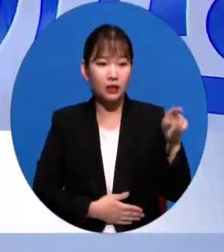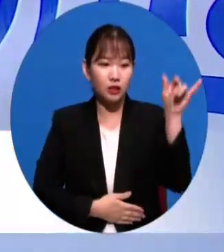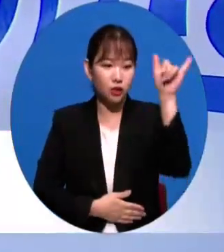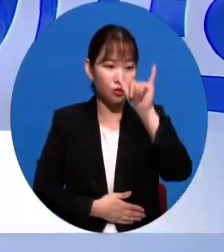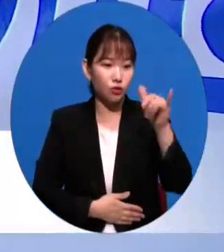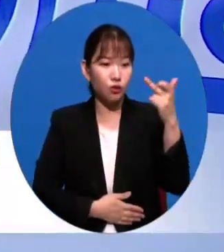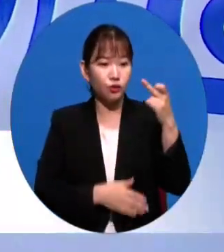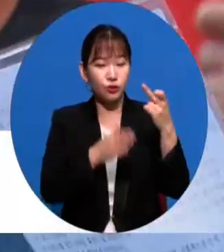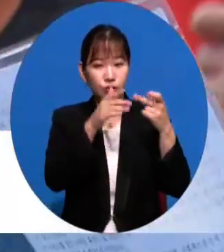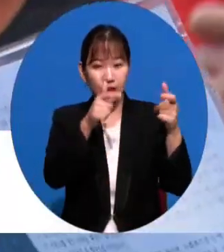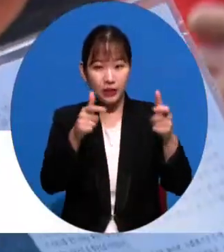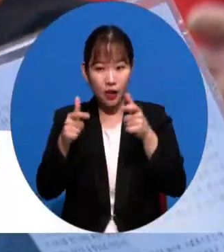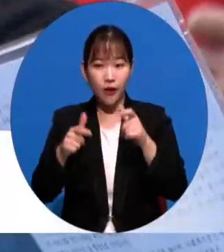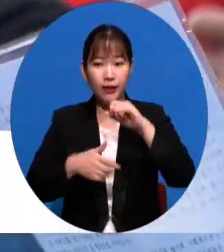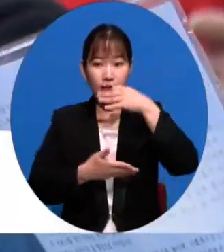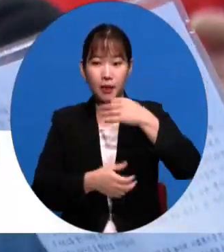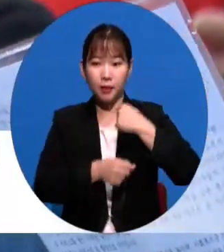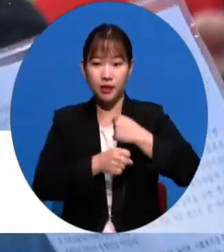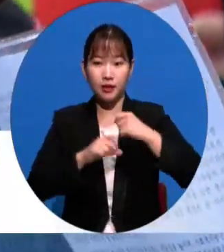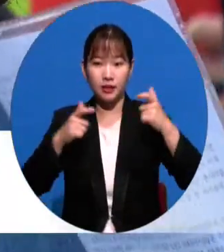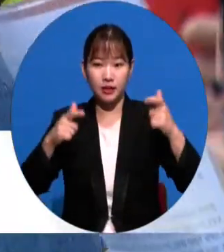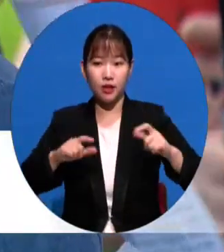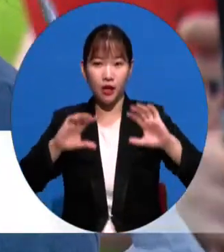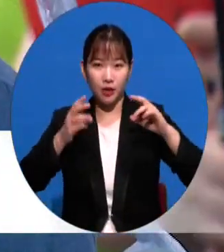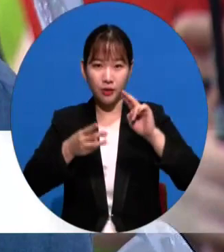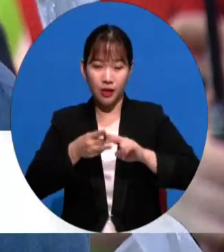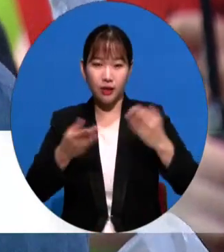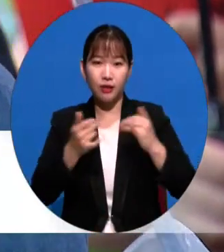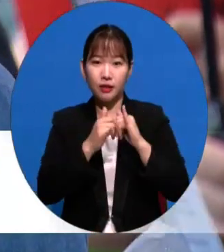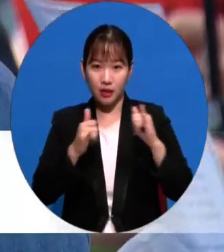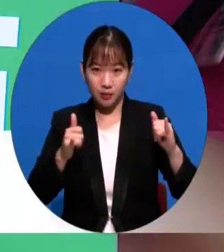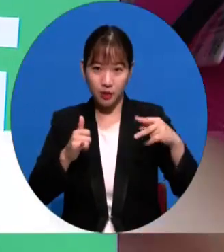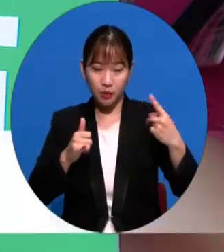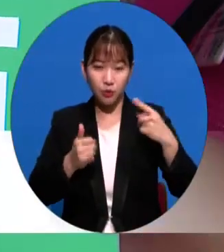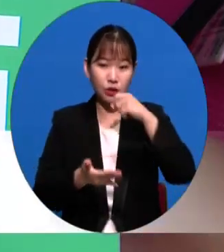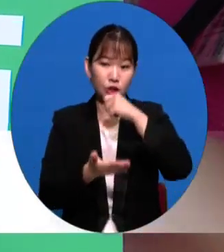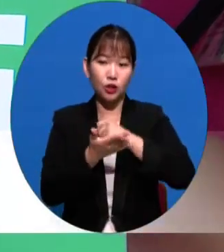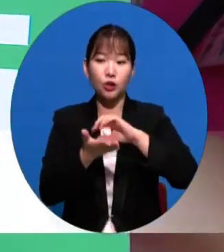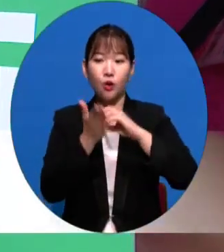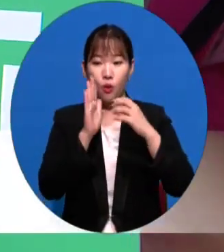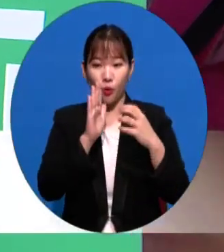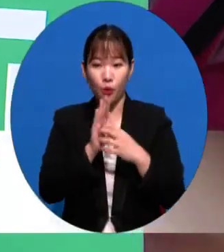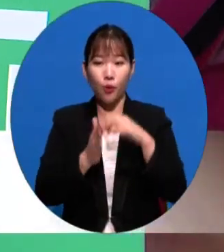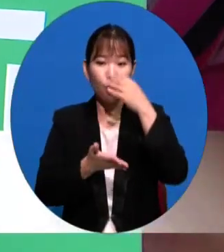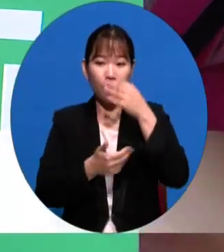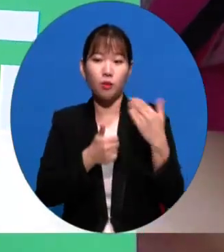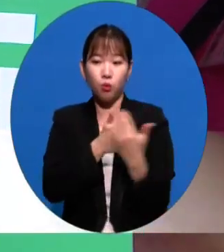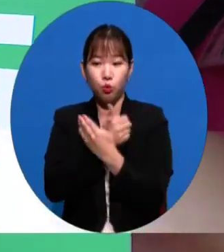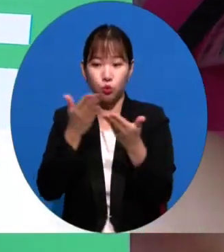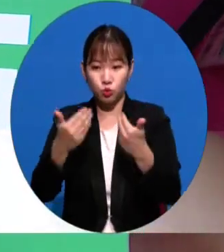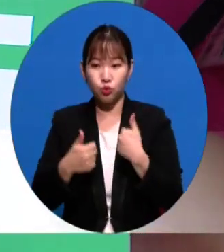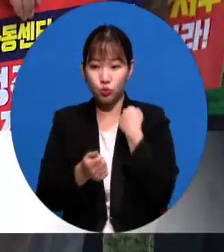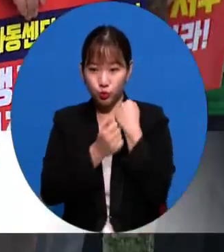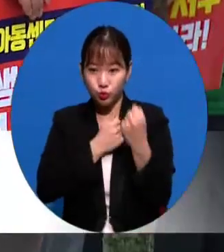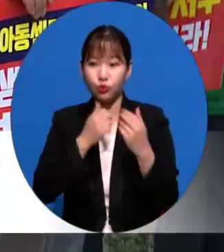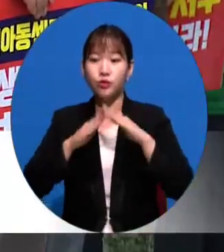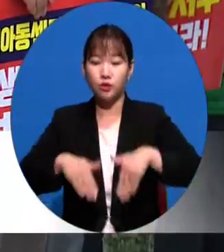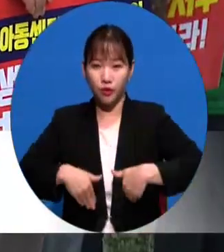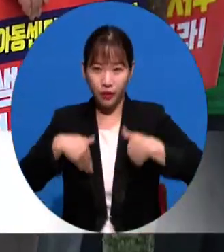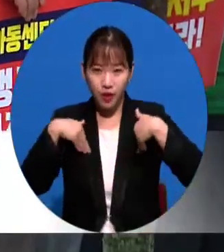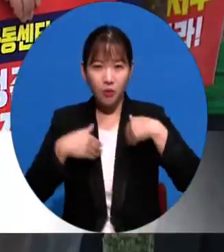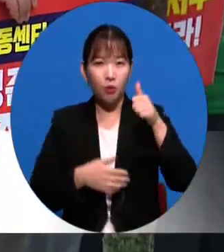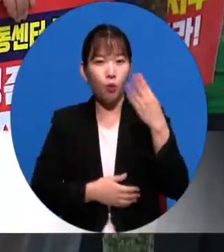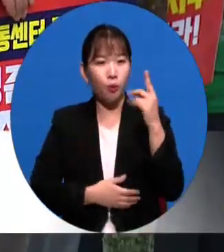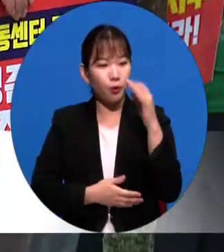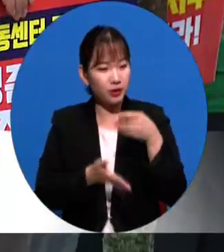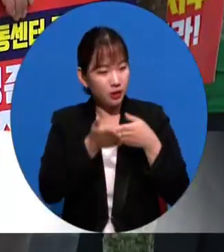12개 지자체는 예산을 편성해 지역 아동센터 종사자들에게도 적정 수준의 임금을 보장하고 있는데도 전라남도는